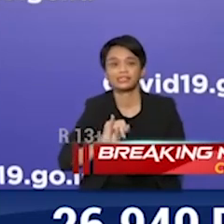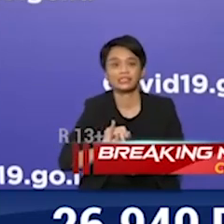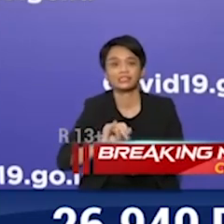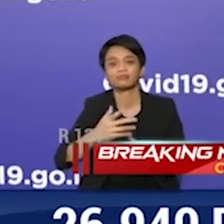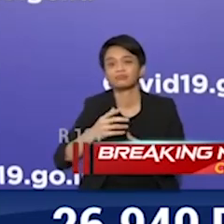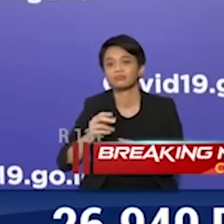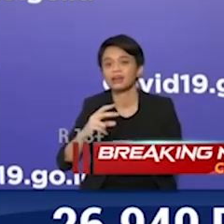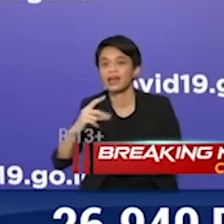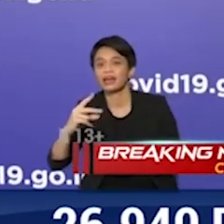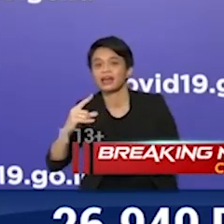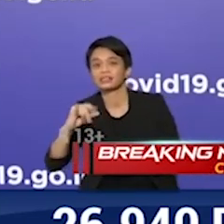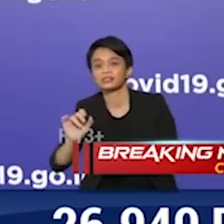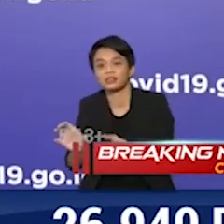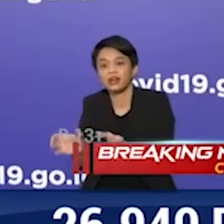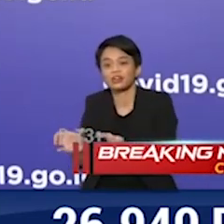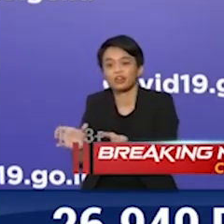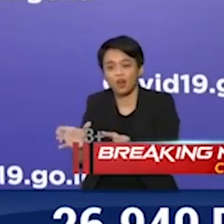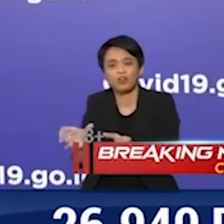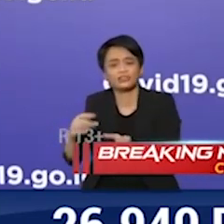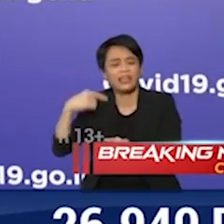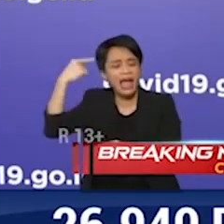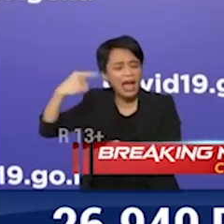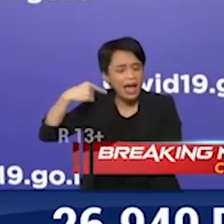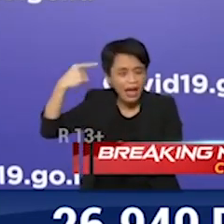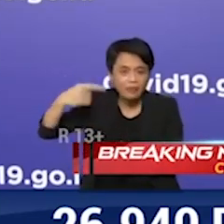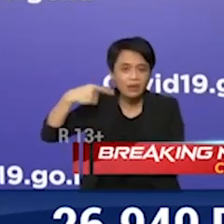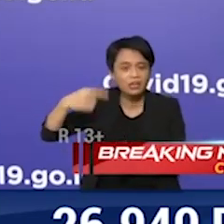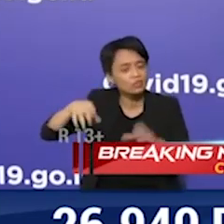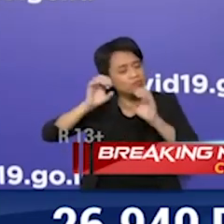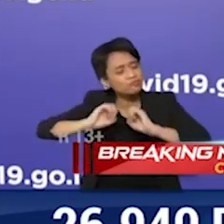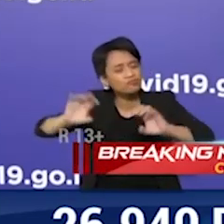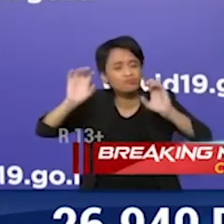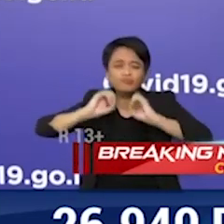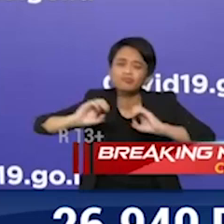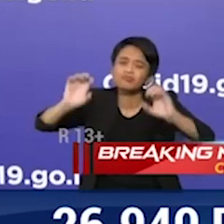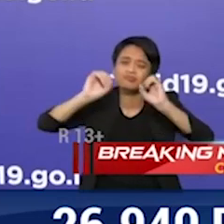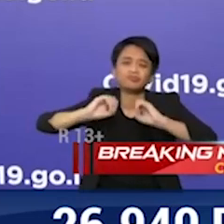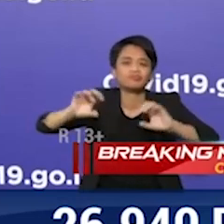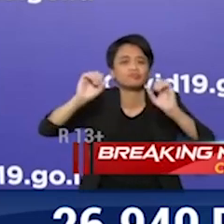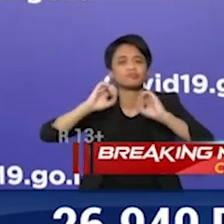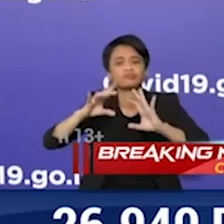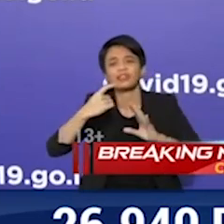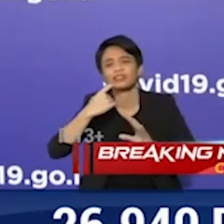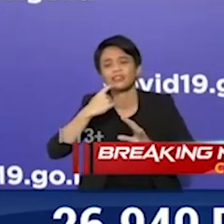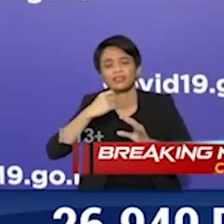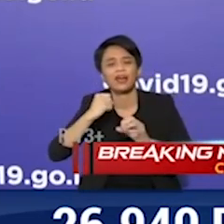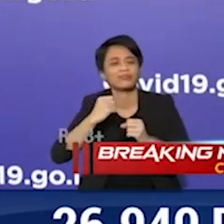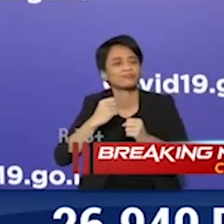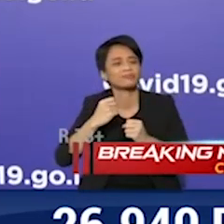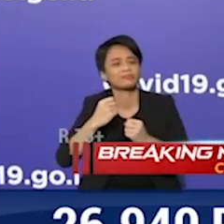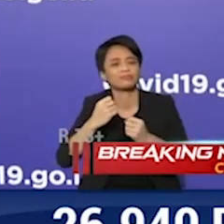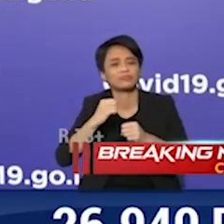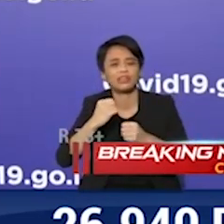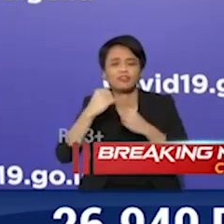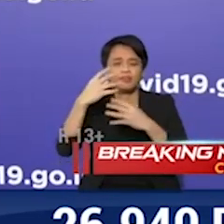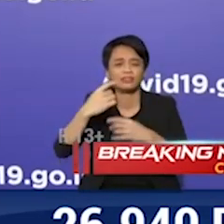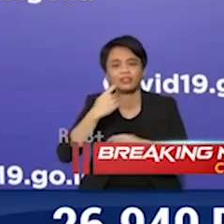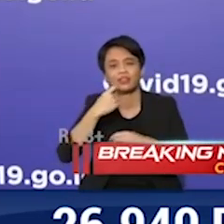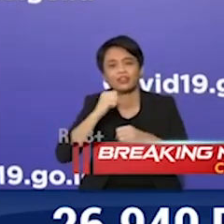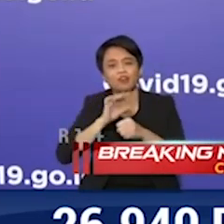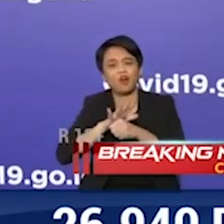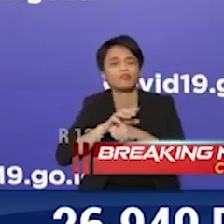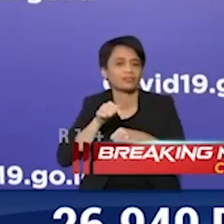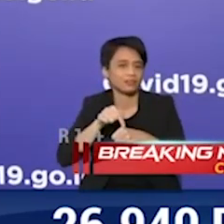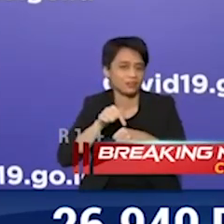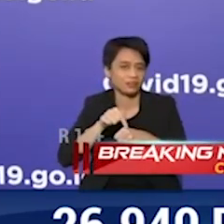setiap hari menyiarkan secara rutin tentang perkembangan covert 19 yang juga